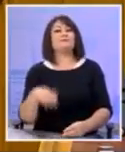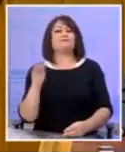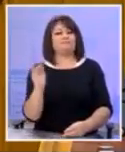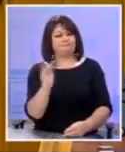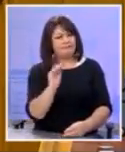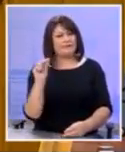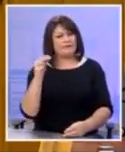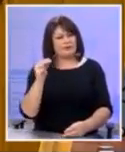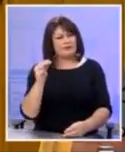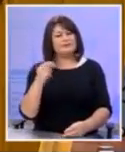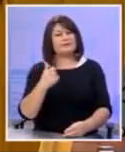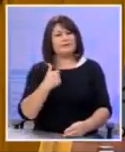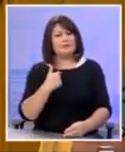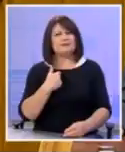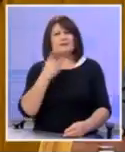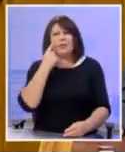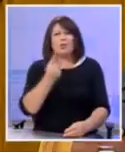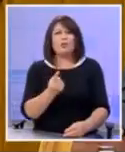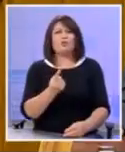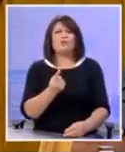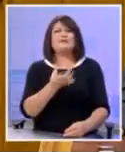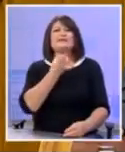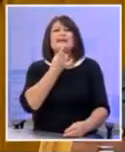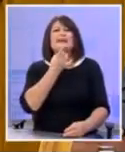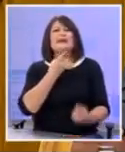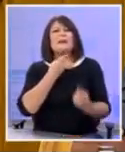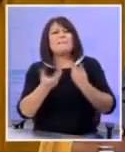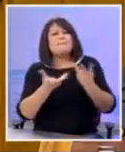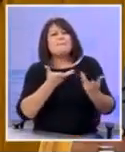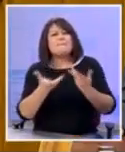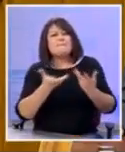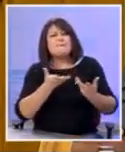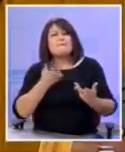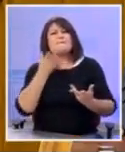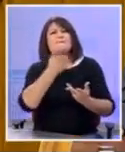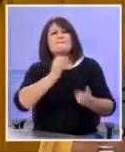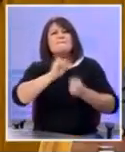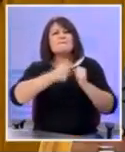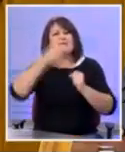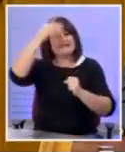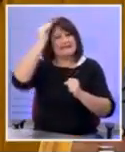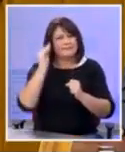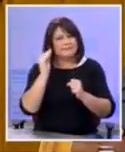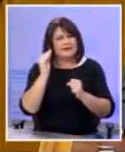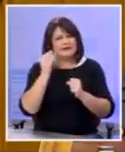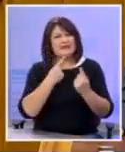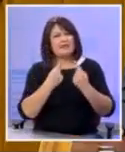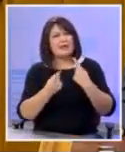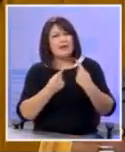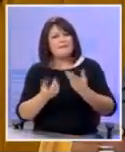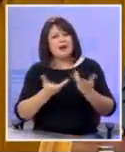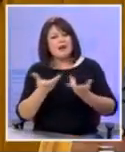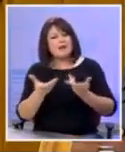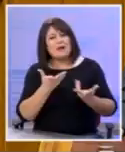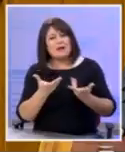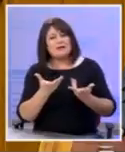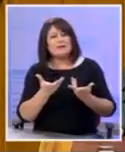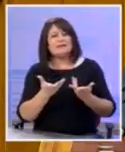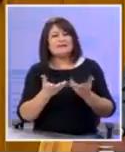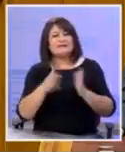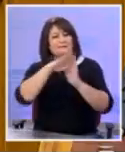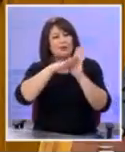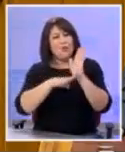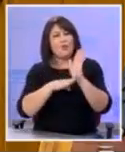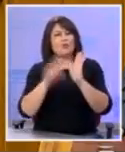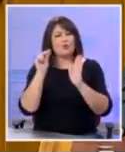συνάδελφοι, ήμασταν μάρτυρες της σκληρής μάχης που έδωσε ο Αλέξης Τσίπρας κατά τη διάρκεια της διαπραγμάτευσης προκειμένου να αλλάξει τους όρους και